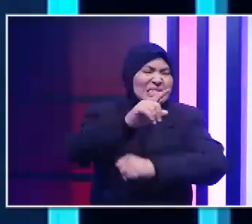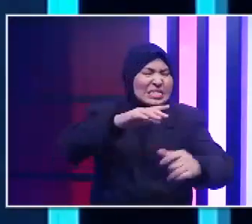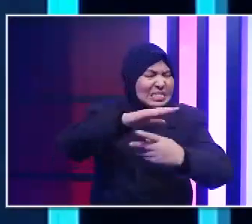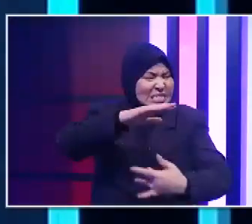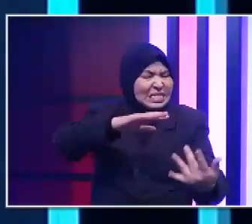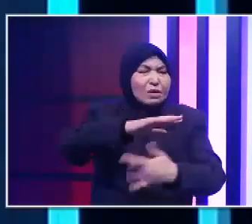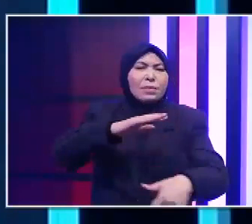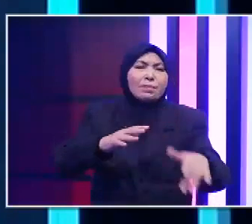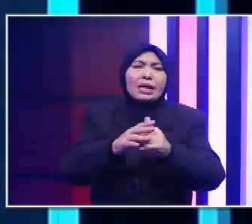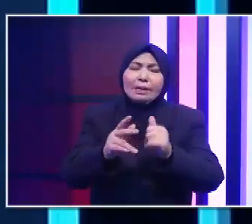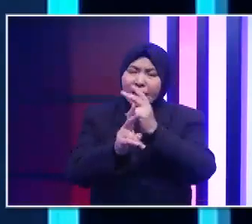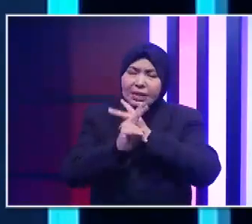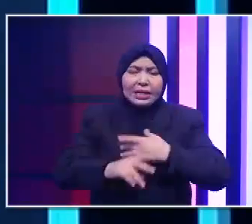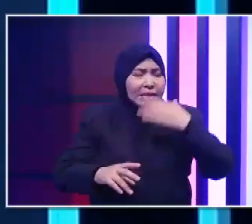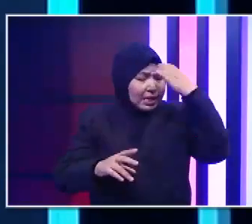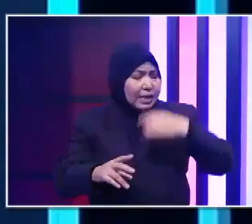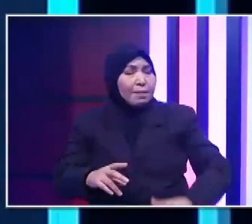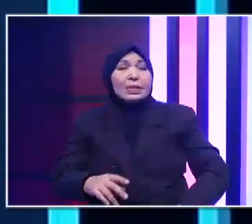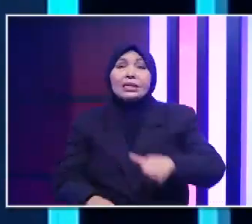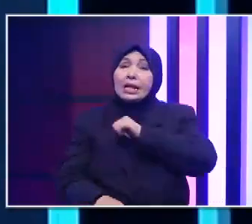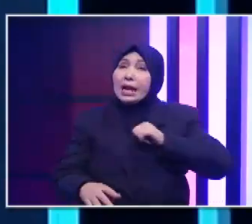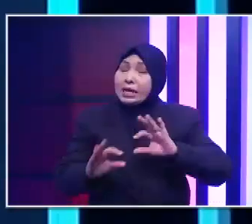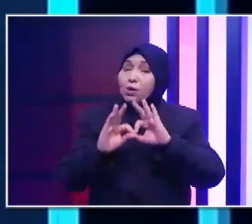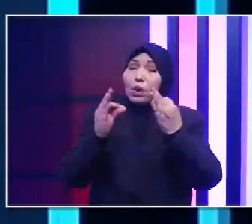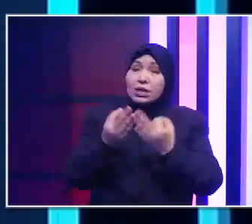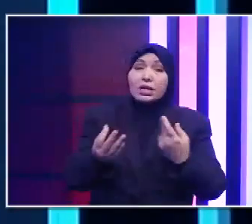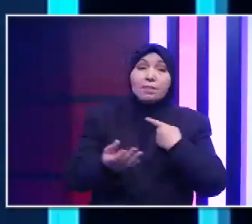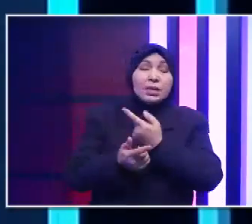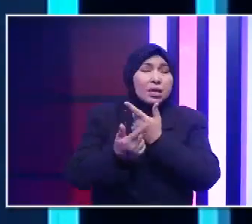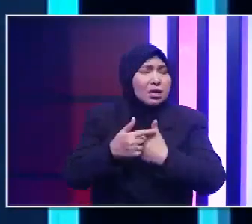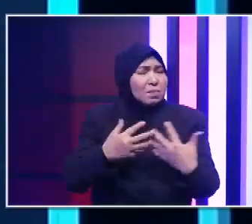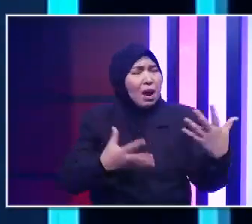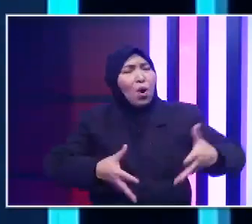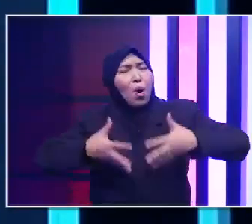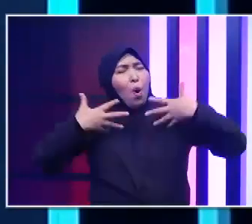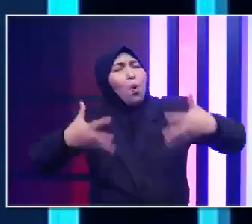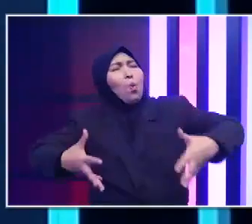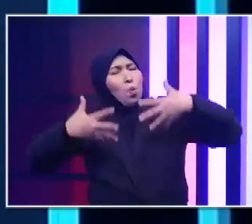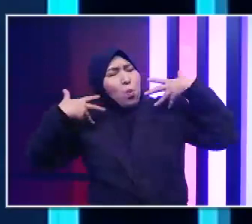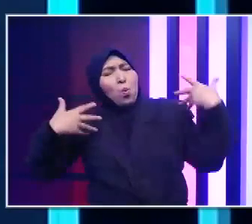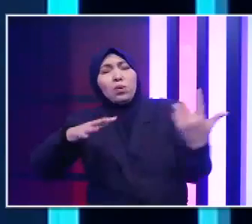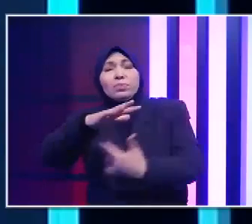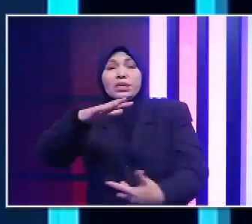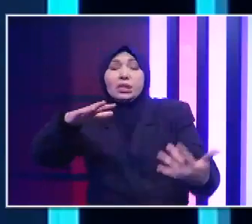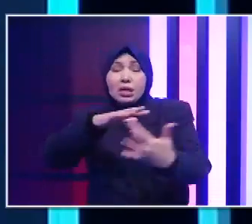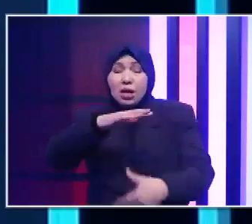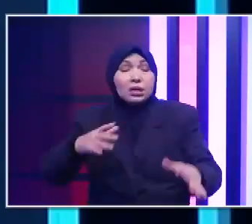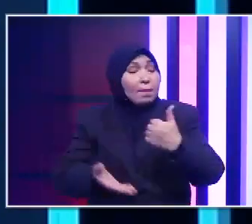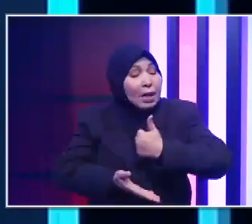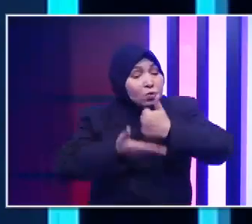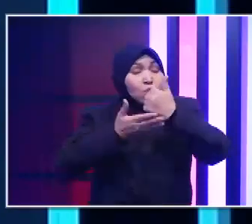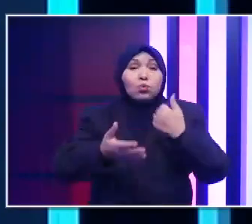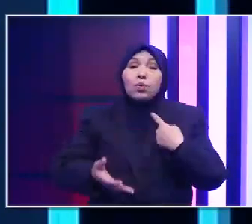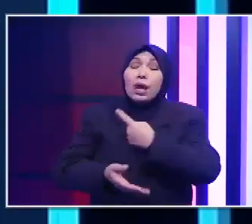negara yang dipilih adalah diri kami dan ahli keluarga kami Allah daripada kepanasan Wah ke jahanam ya Allah ya Allah bantulah kepada